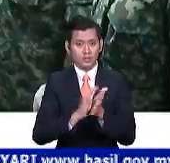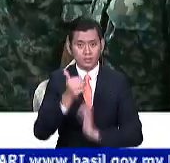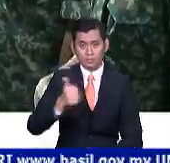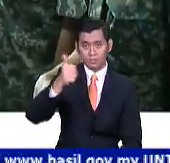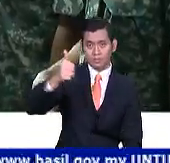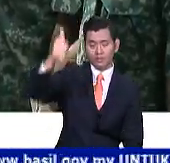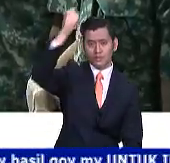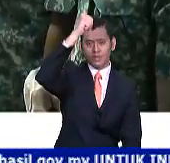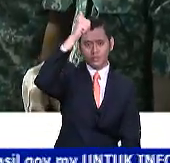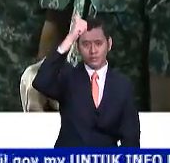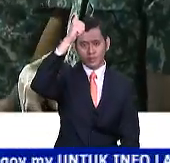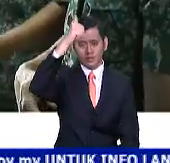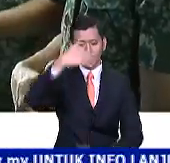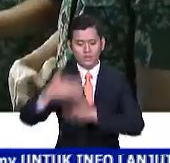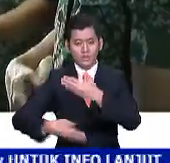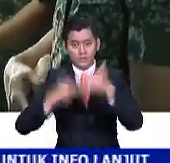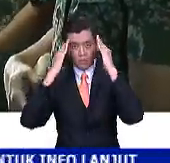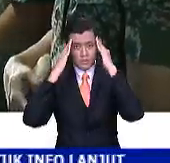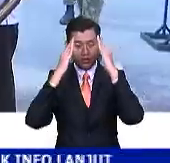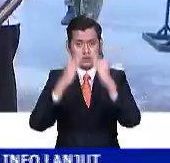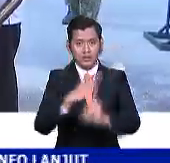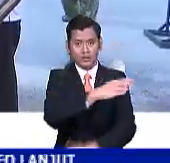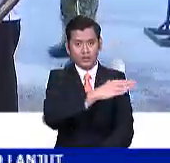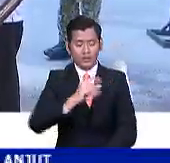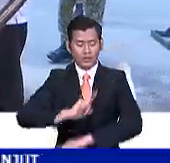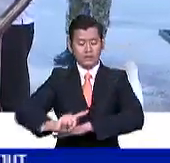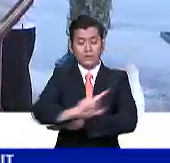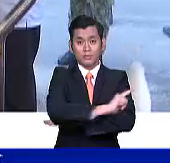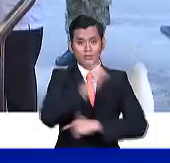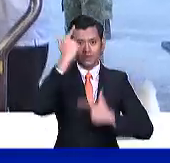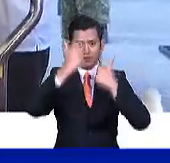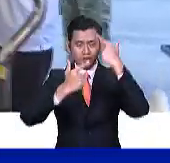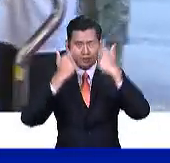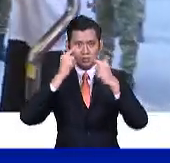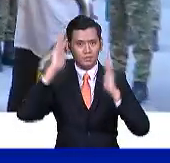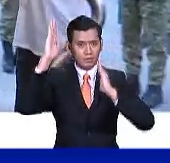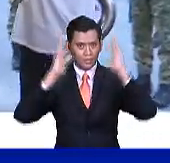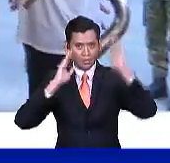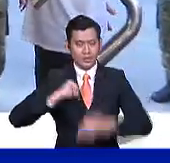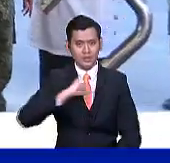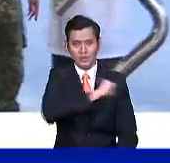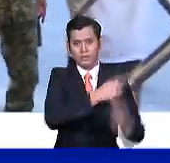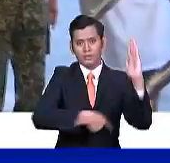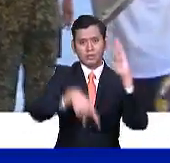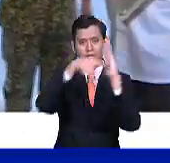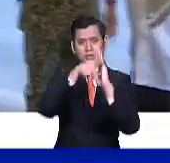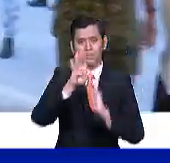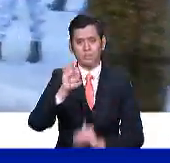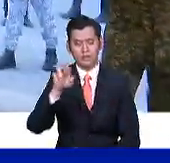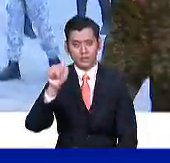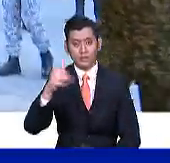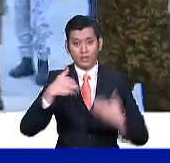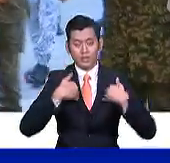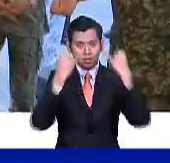Pahang Tenggara dan pengarah Lembaga Penggalakan Pelancongan Malaysia. Ahli Parlimen Bera yang merupakan pemegang ijazah Sarjana